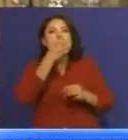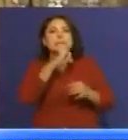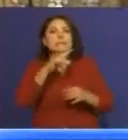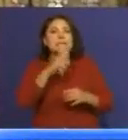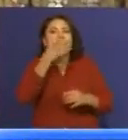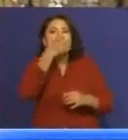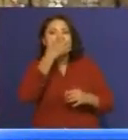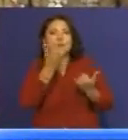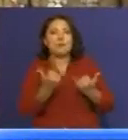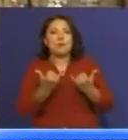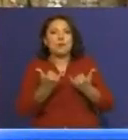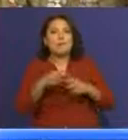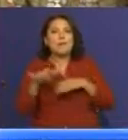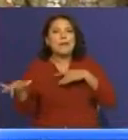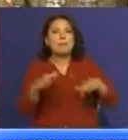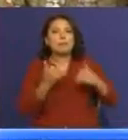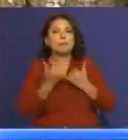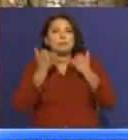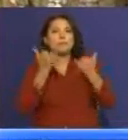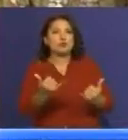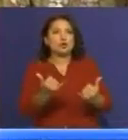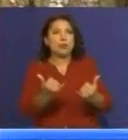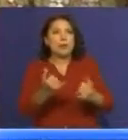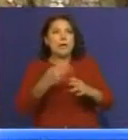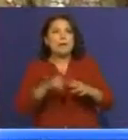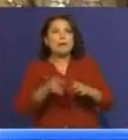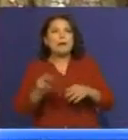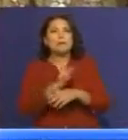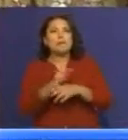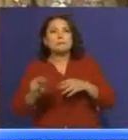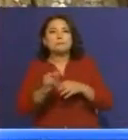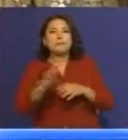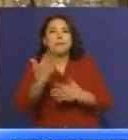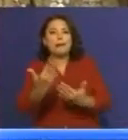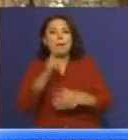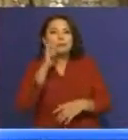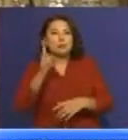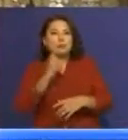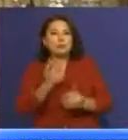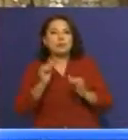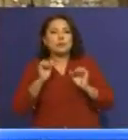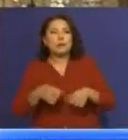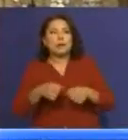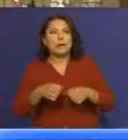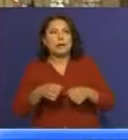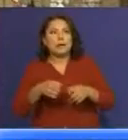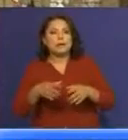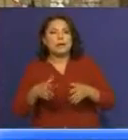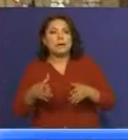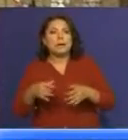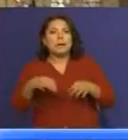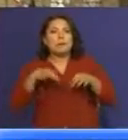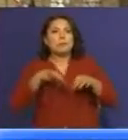сегодняшнее мероприятие, оно и патриотическое воспитание молодежи. Мы будем по маршруту как ехать. Сперва